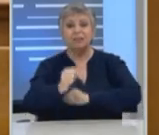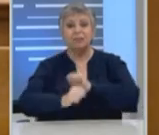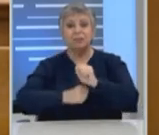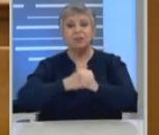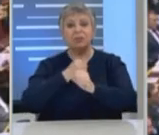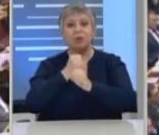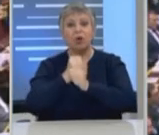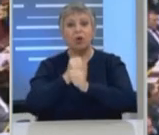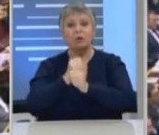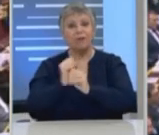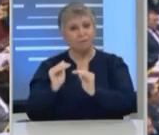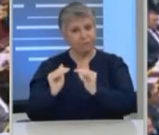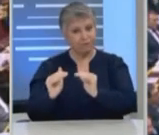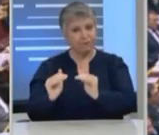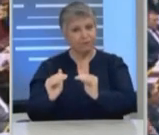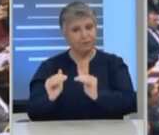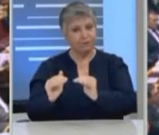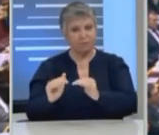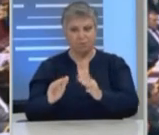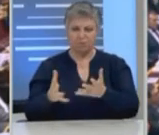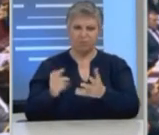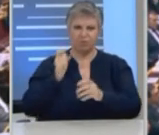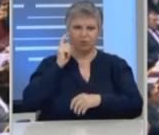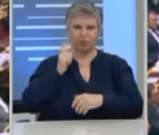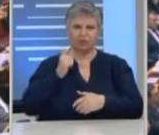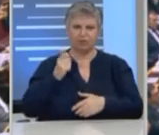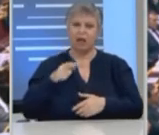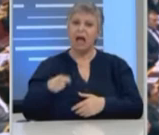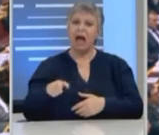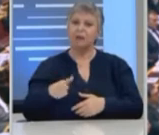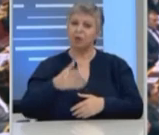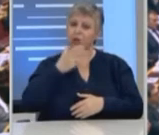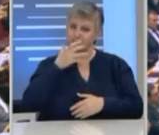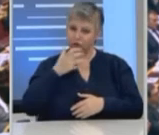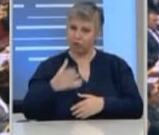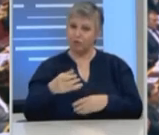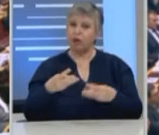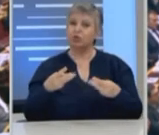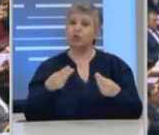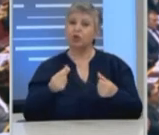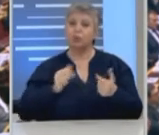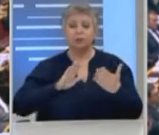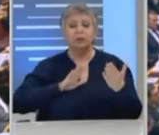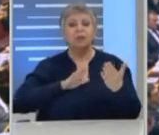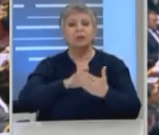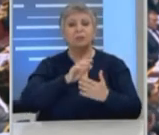το σκέφτεστε αλήθεια αυτό? Είναι μια σοβαρή στρατηγική και για εσάς και για το κόμμα σας.